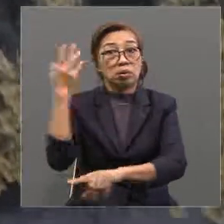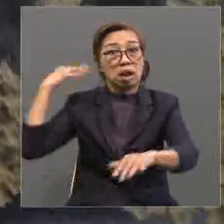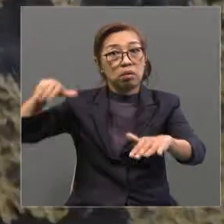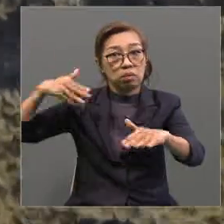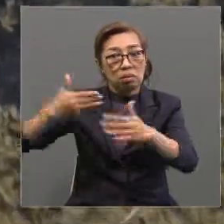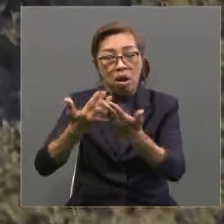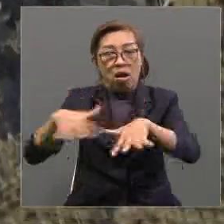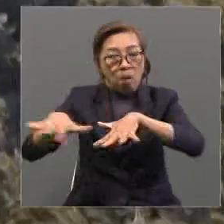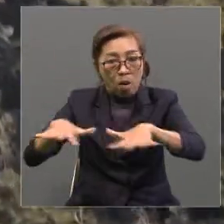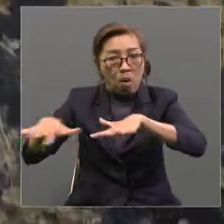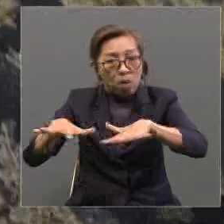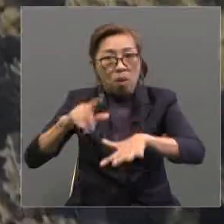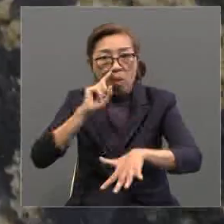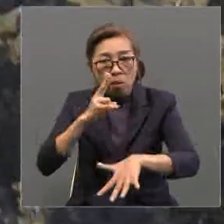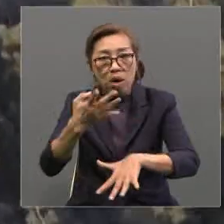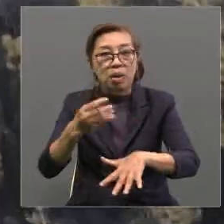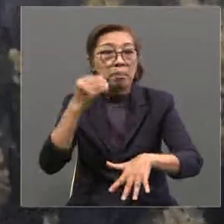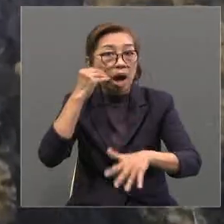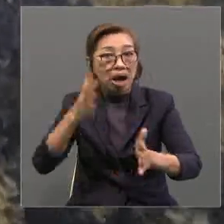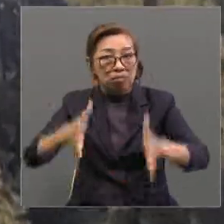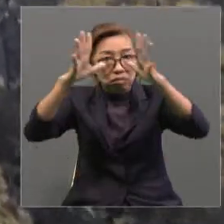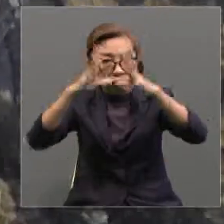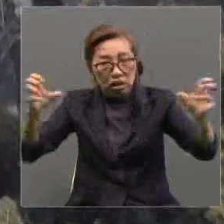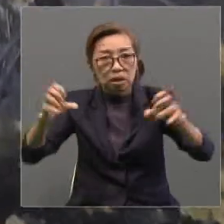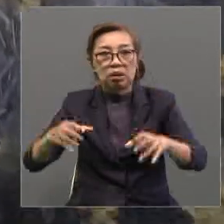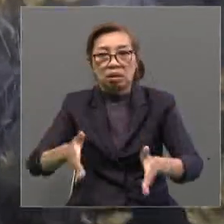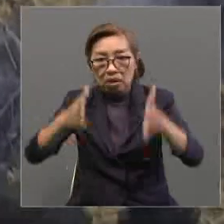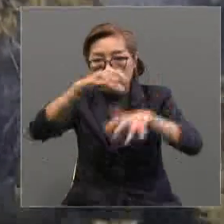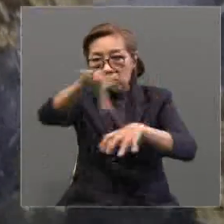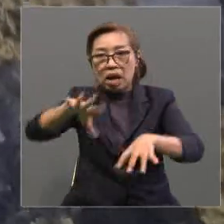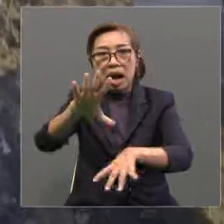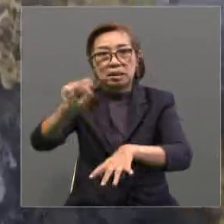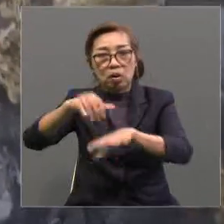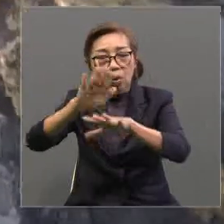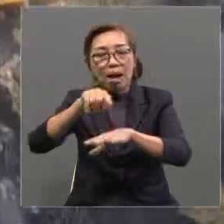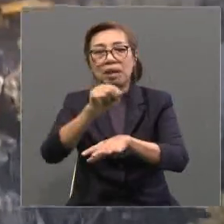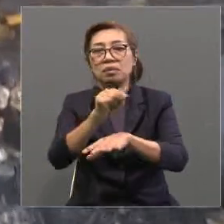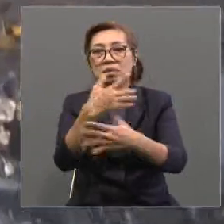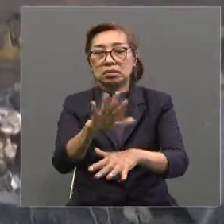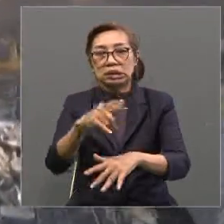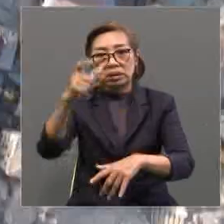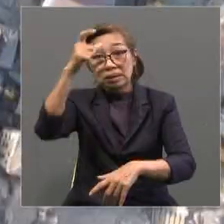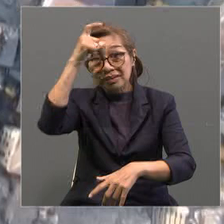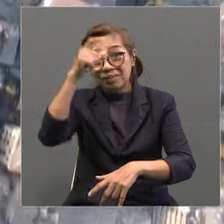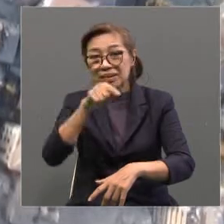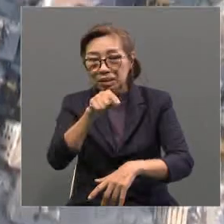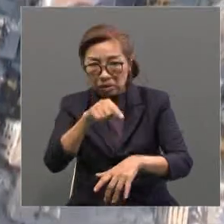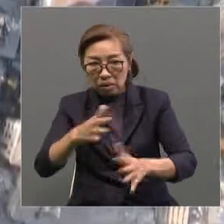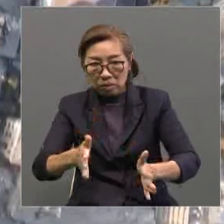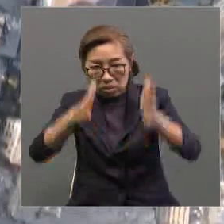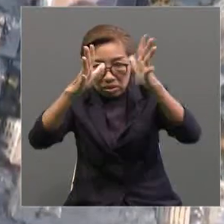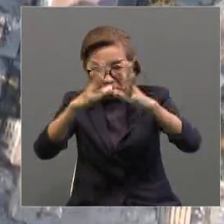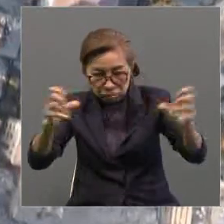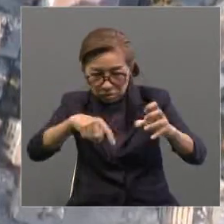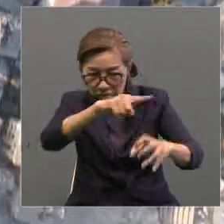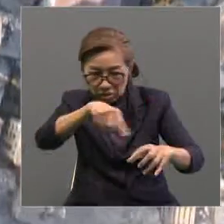สร้างความเสียหายแก่อาคารบ้านเรือนกว่า 5แสนหลังโดยเฉพาะในตุรกีซึ่งมีการประเมินกันว่าเสร็จซากปรักหักพังในจำนวน